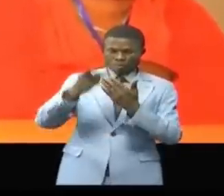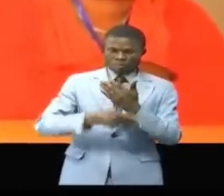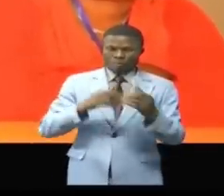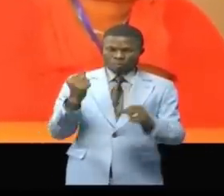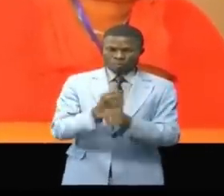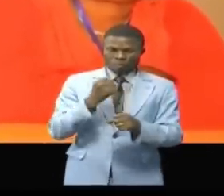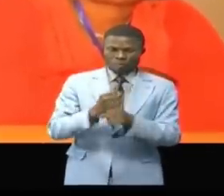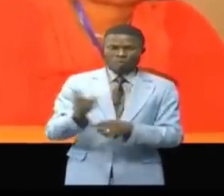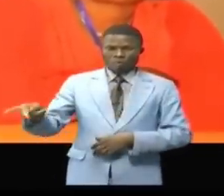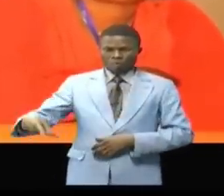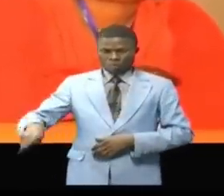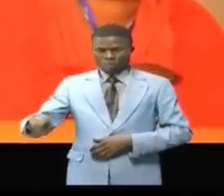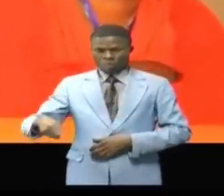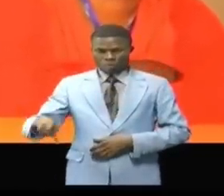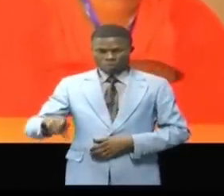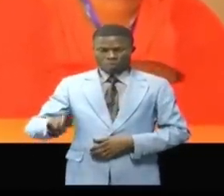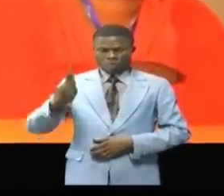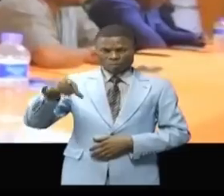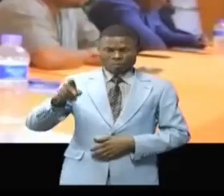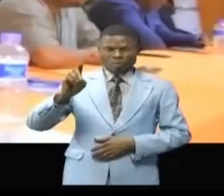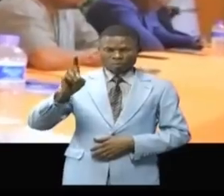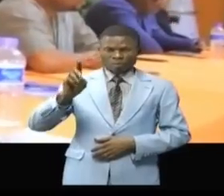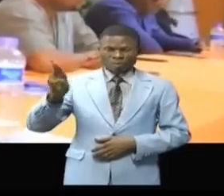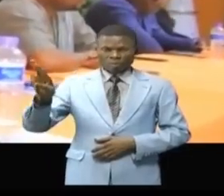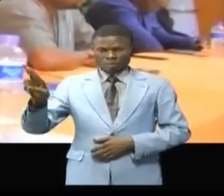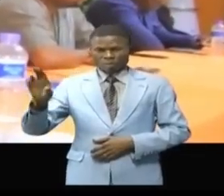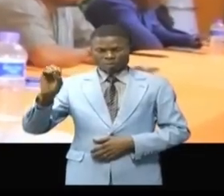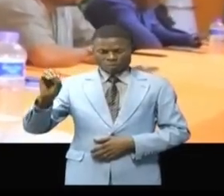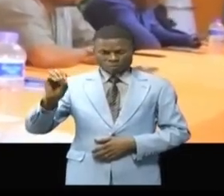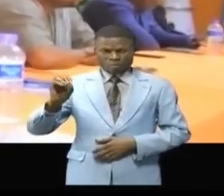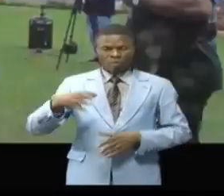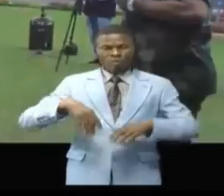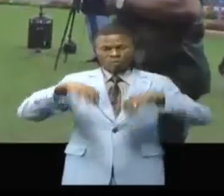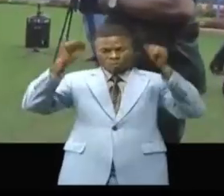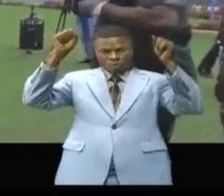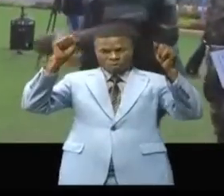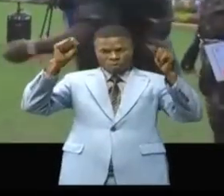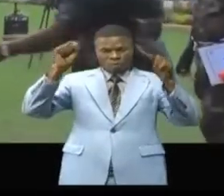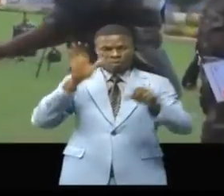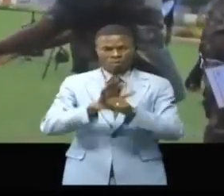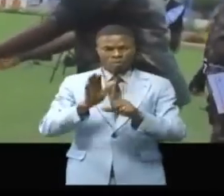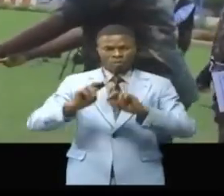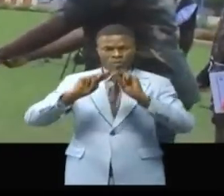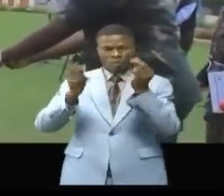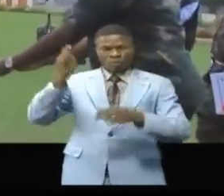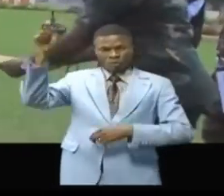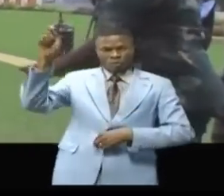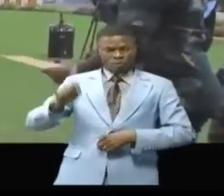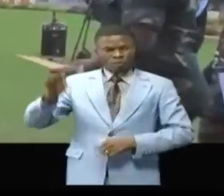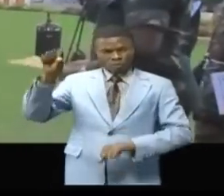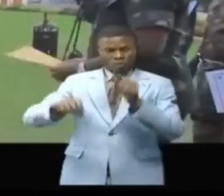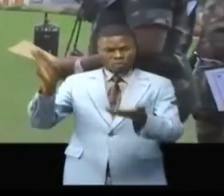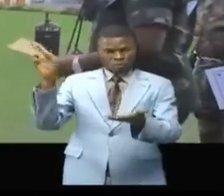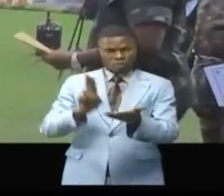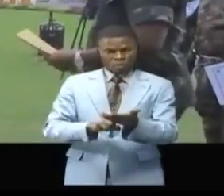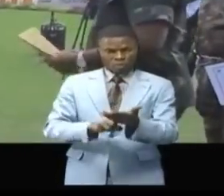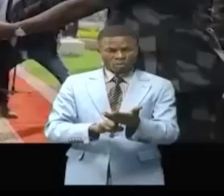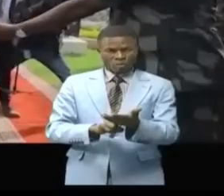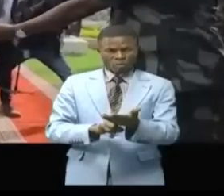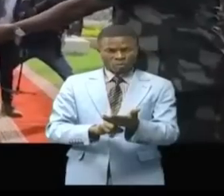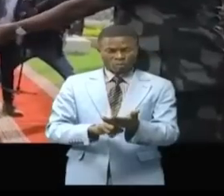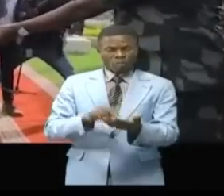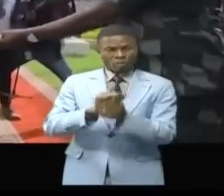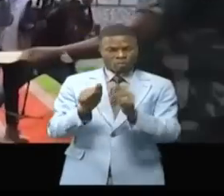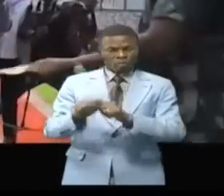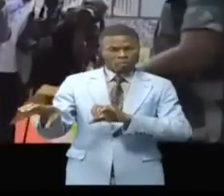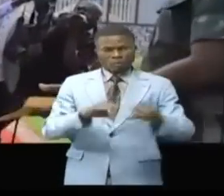opérationnel provincial du PDDRCS étant adopté, les différents groupes armés signataires d'actes d'engagement